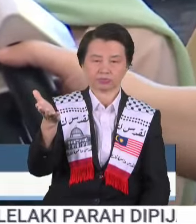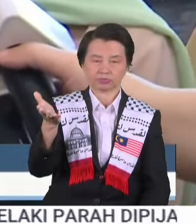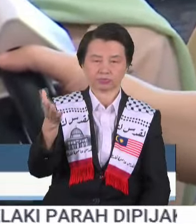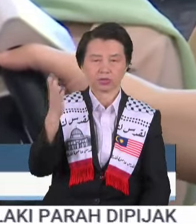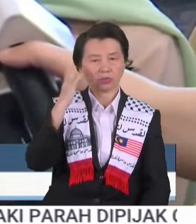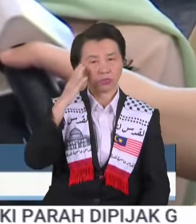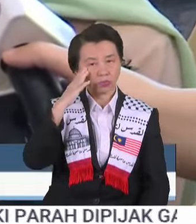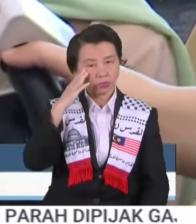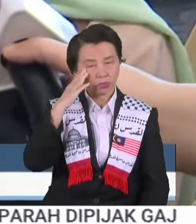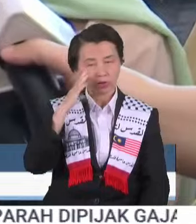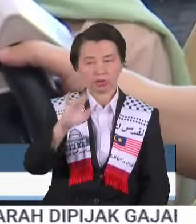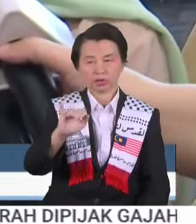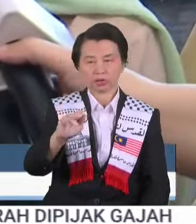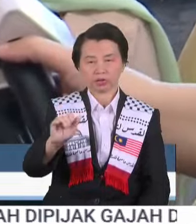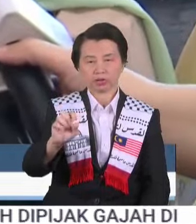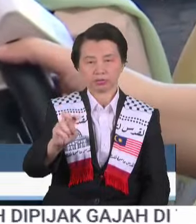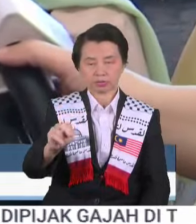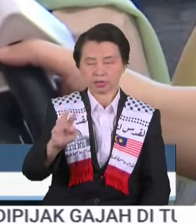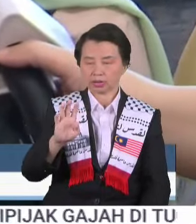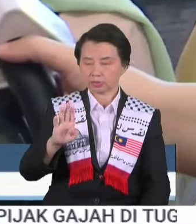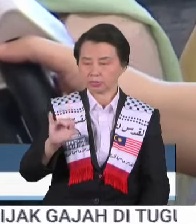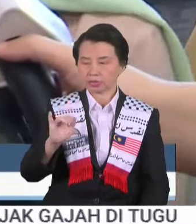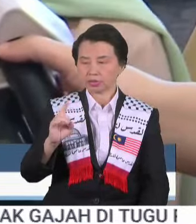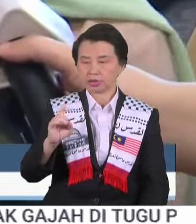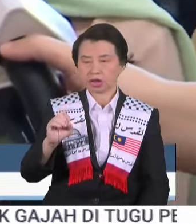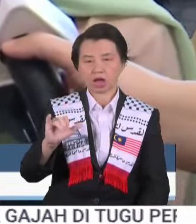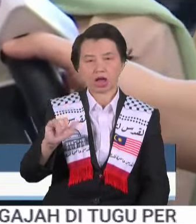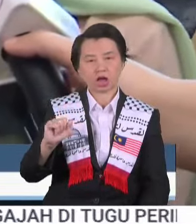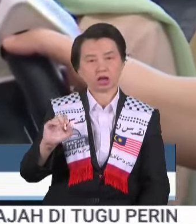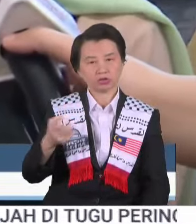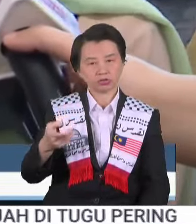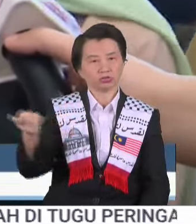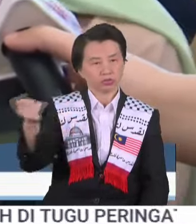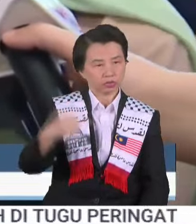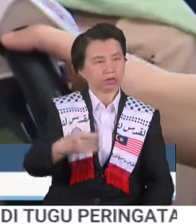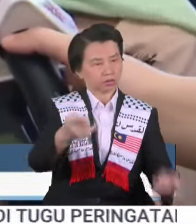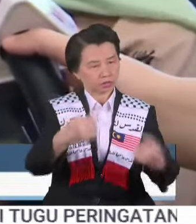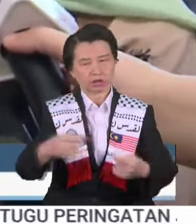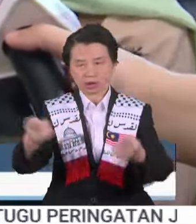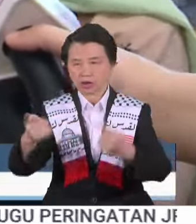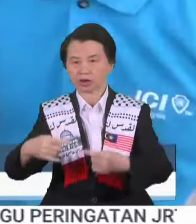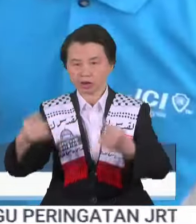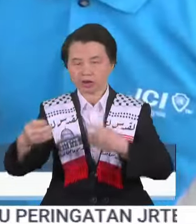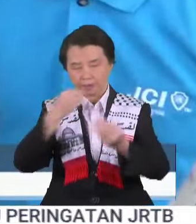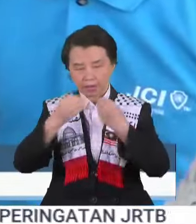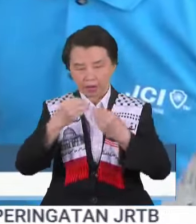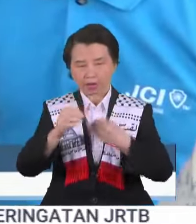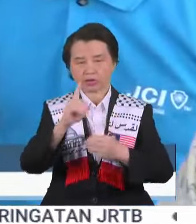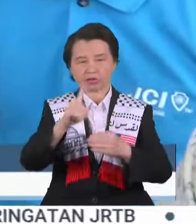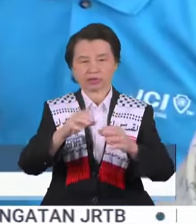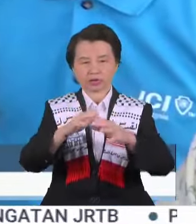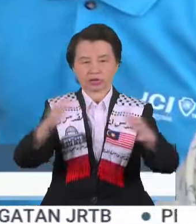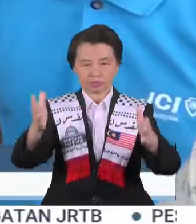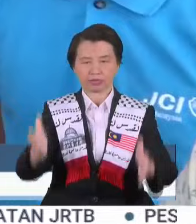Bumi Putera, Iban, Bidayu semua ada datanglah. Seronok sama-sama makan sama satu meja.